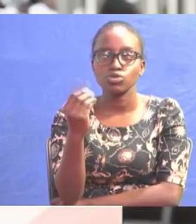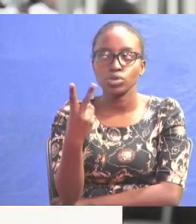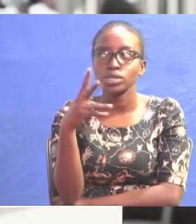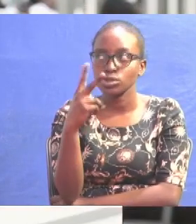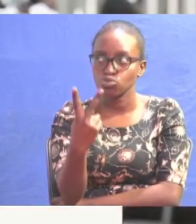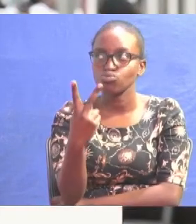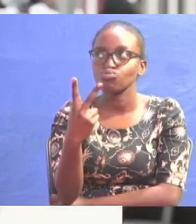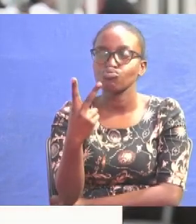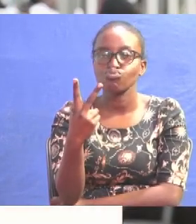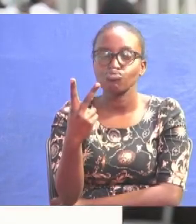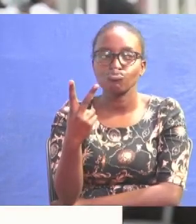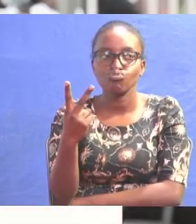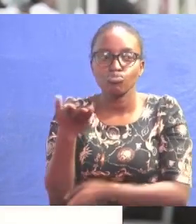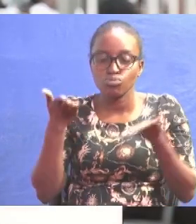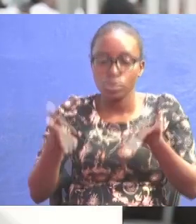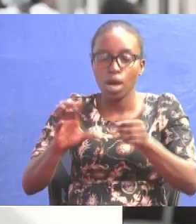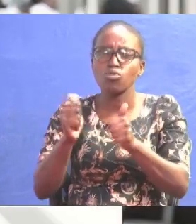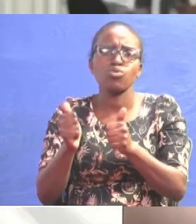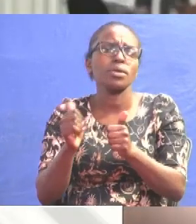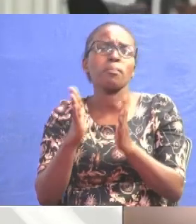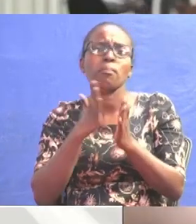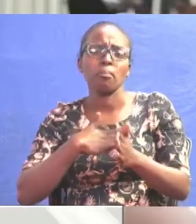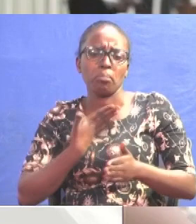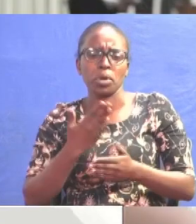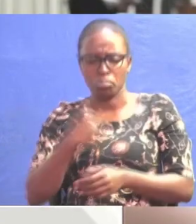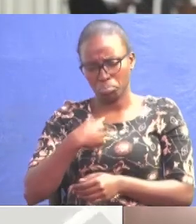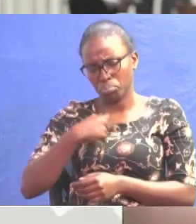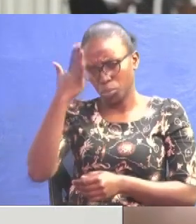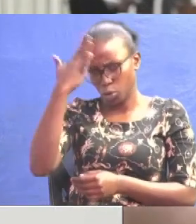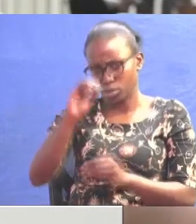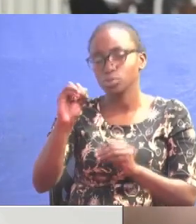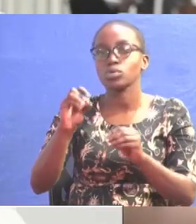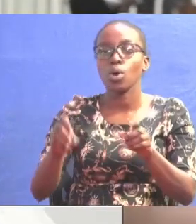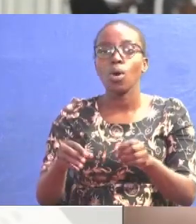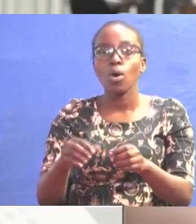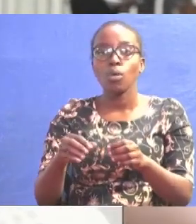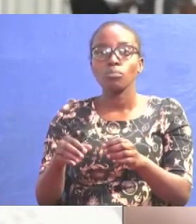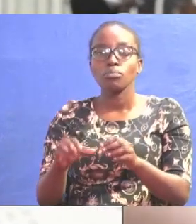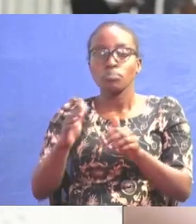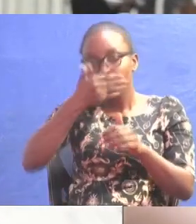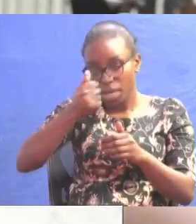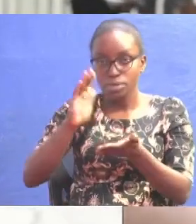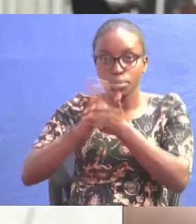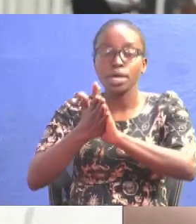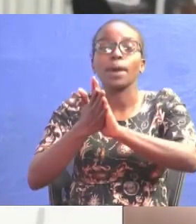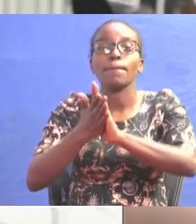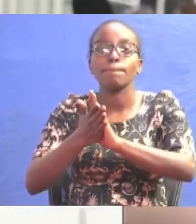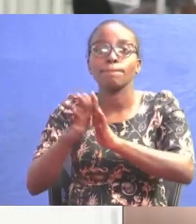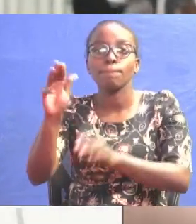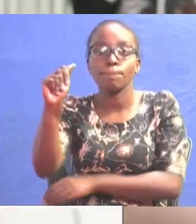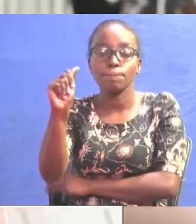2022. Sasa kwangu ni kama giza, sababu sijajua chochote. Kwetu tunaweza sema imekuwa favorable because amekuwa band 5